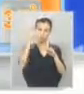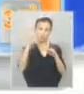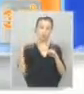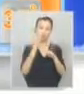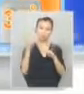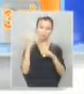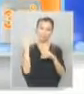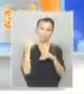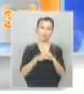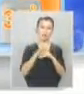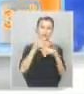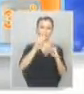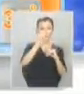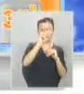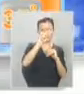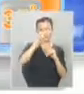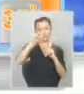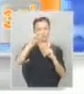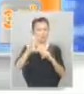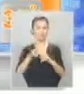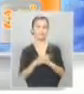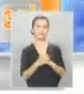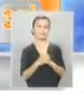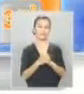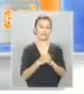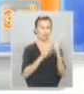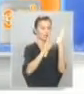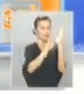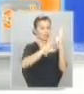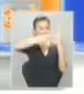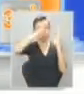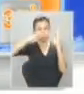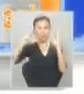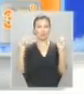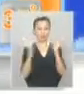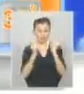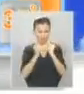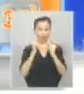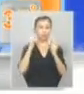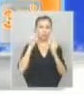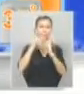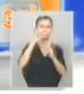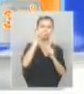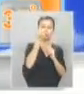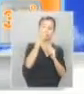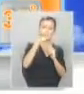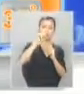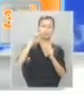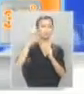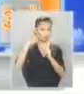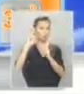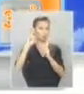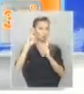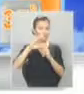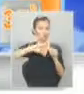อุณหภูมิต่ำสุด 22-23 องศาสำหรับบริเวณเทือกเขามีอากาศหนาวอุณหภูมิต่ำสุด 15-16 องศาทะเ